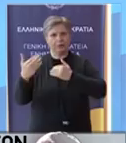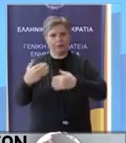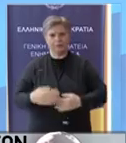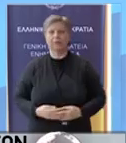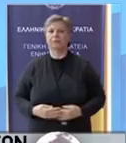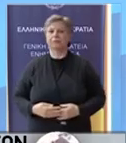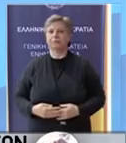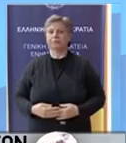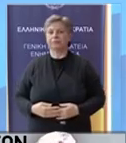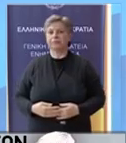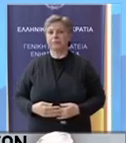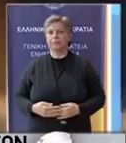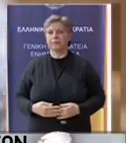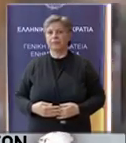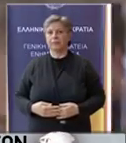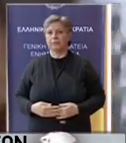Παρακαλώ.